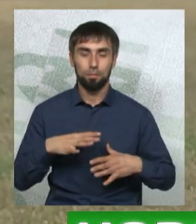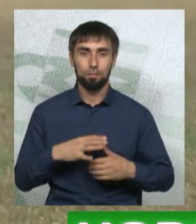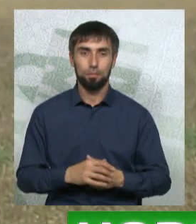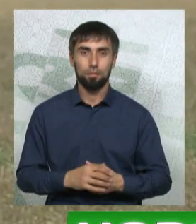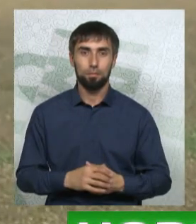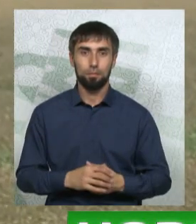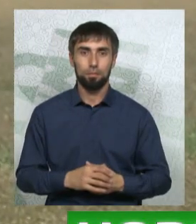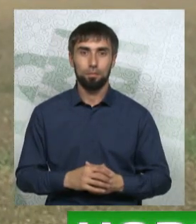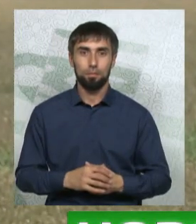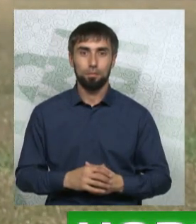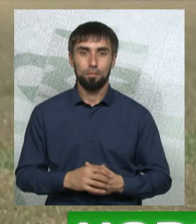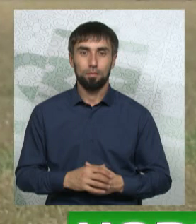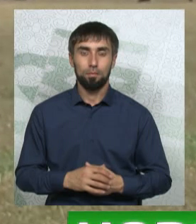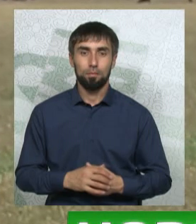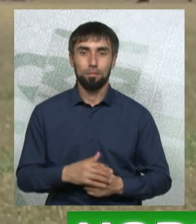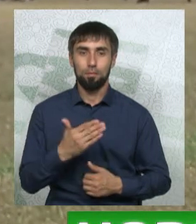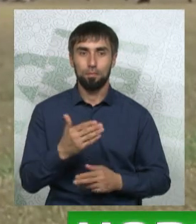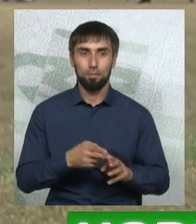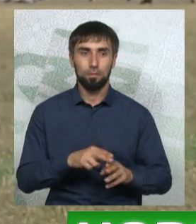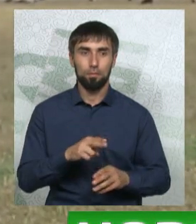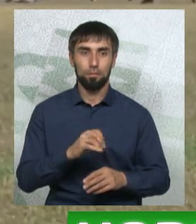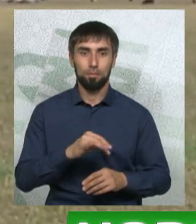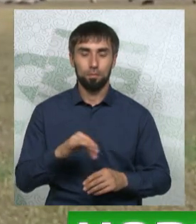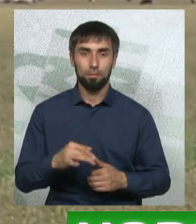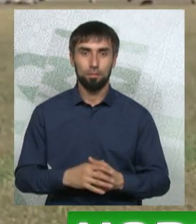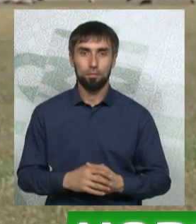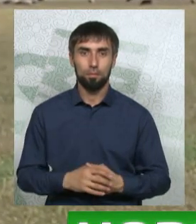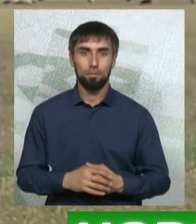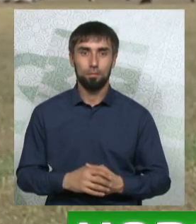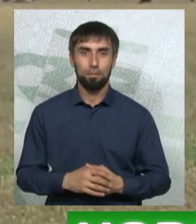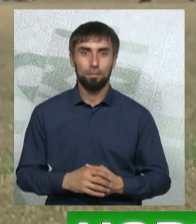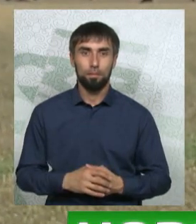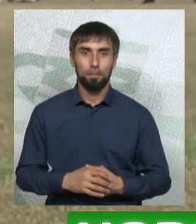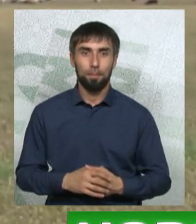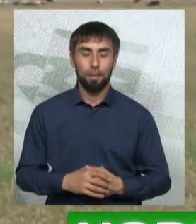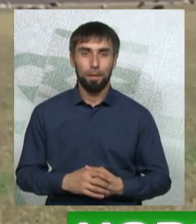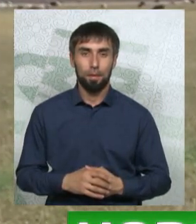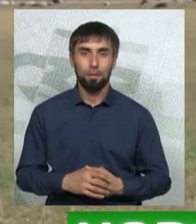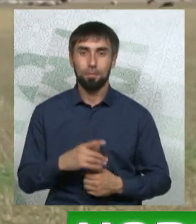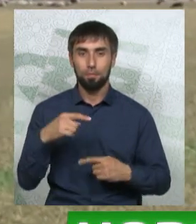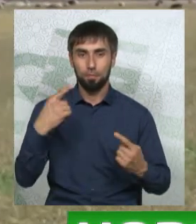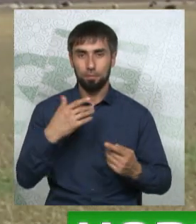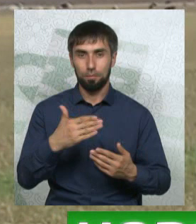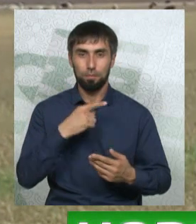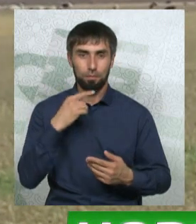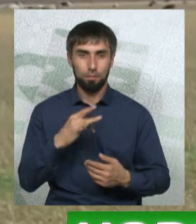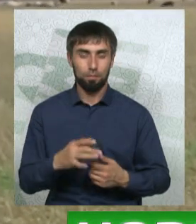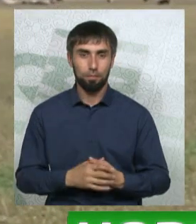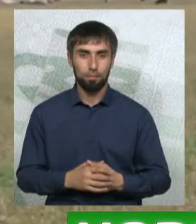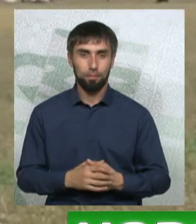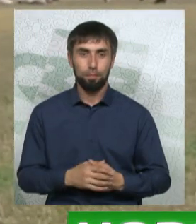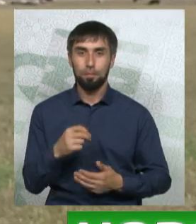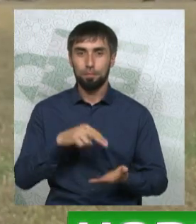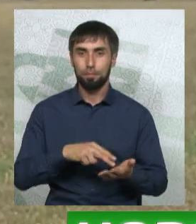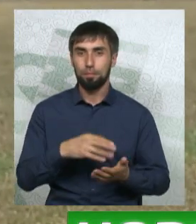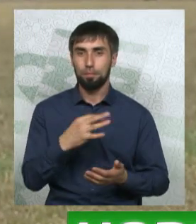Там обговорили детали. Но шерсть у многих, грубая шерсть, она пропадает. У многих овцеводов есть даже. Цена там